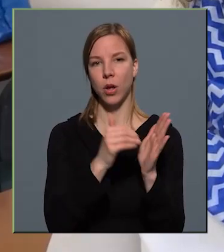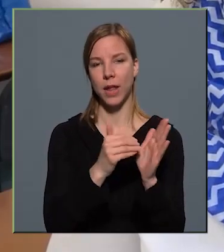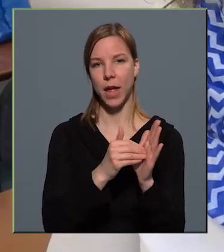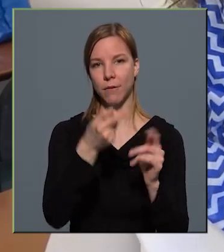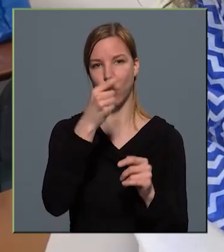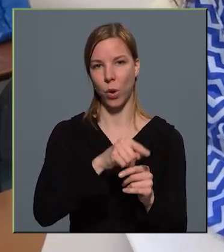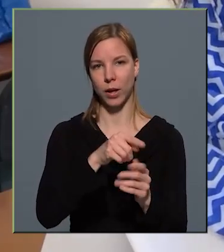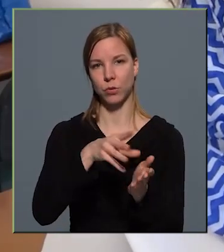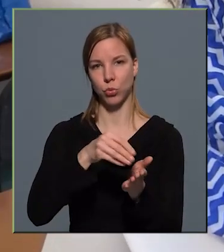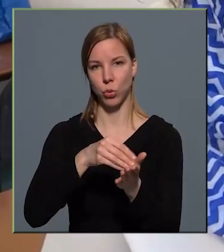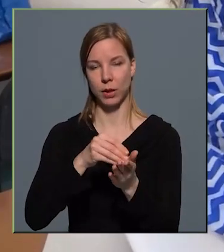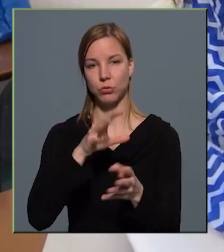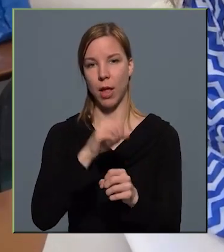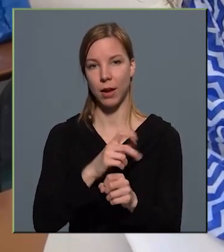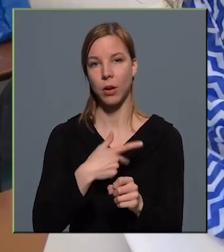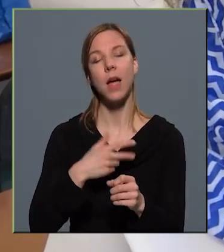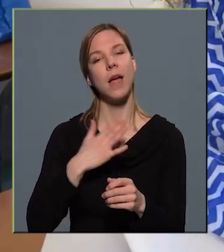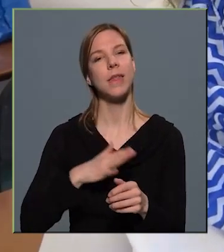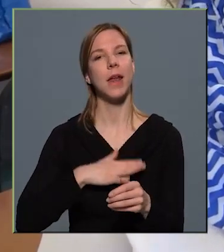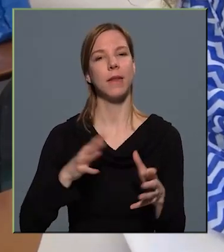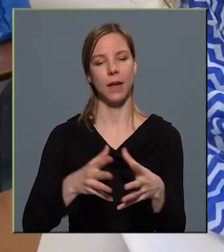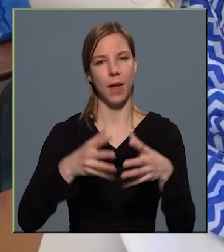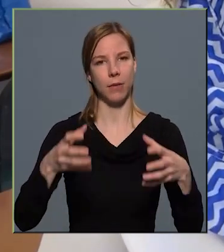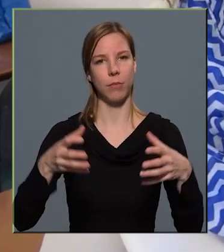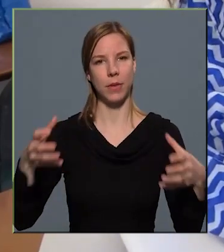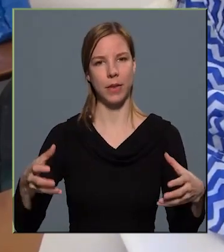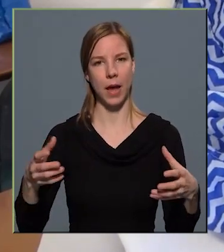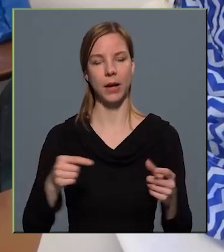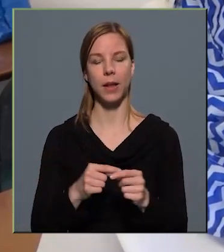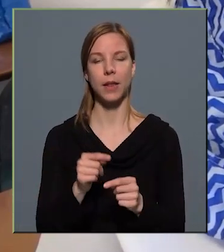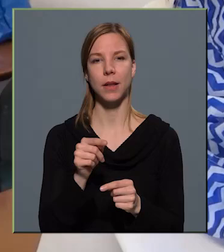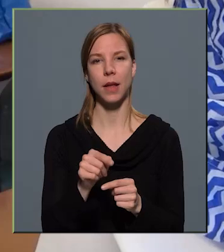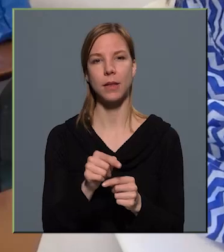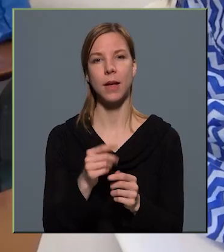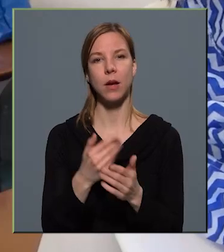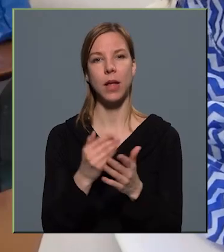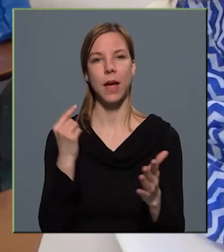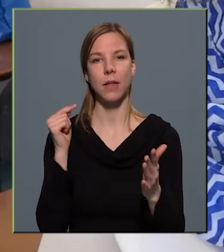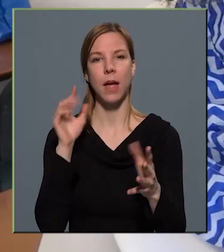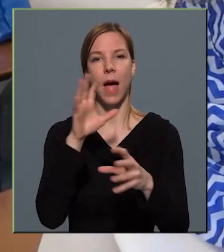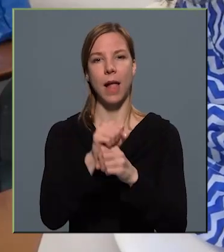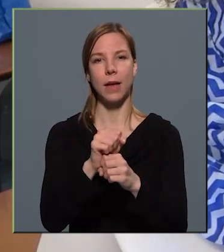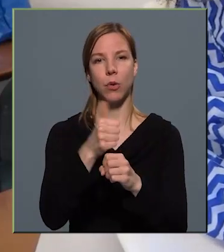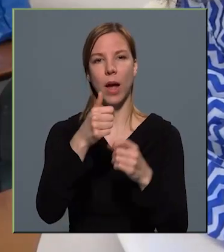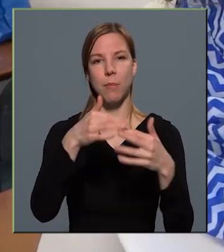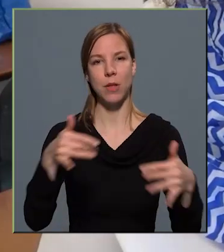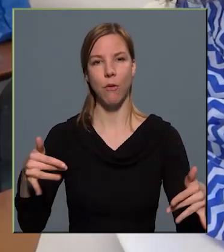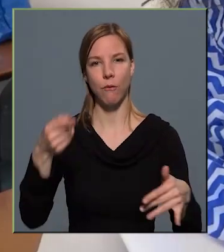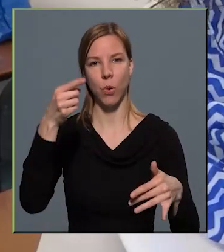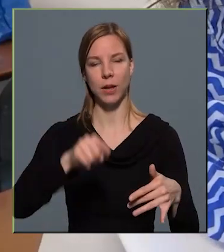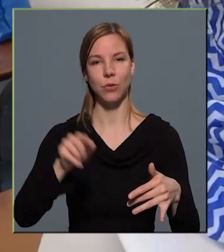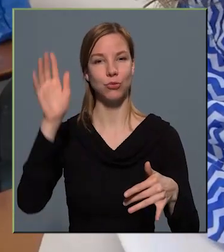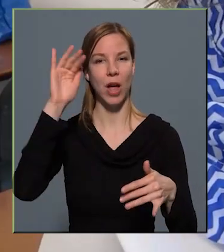és szeretnénk minél szélesebb körbe kiterjeszteni, és hát az a cél, hogy elérjük az 1 millió forintos álomhatárt, mert